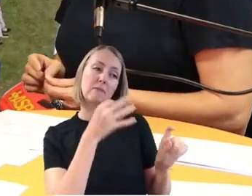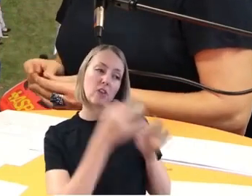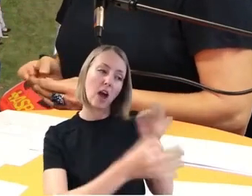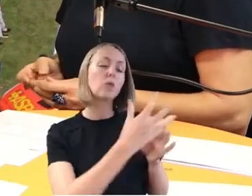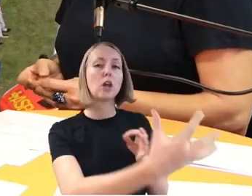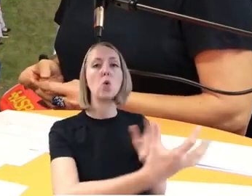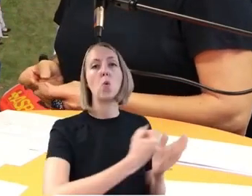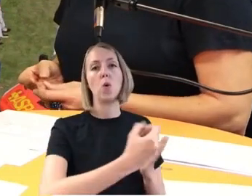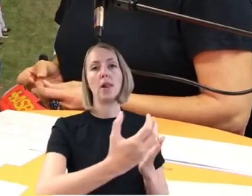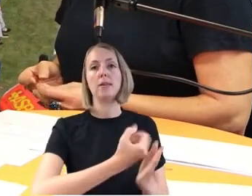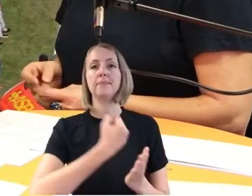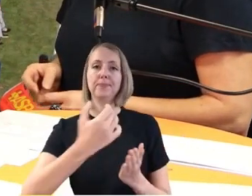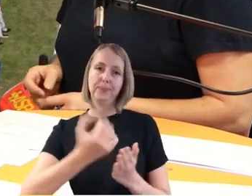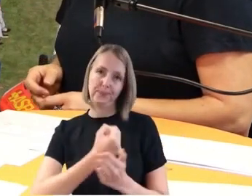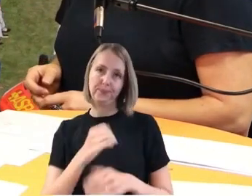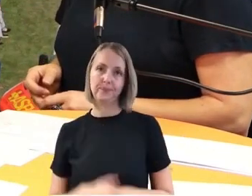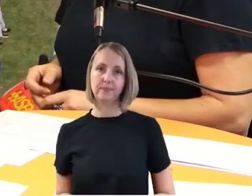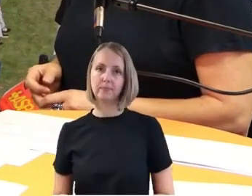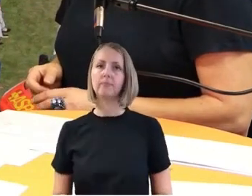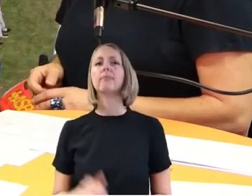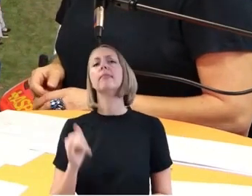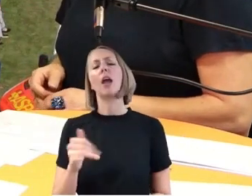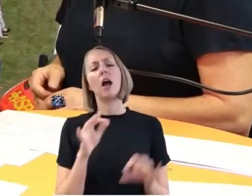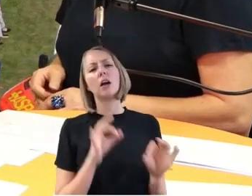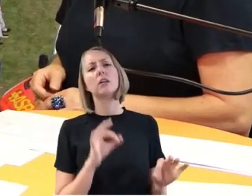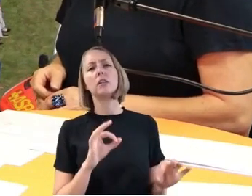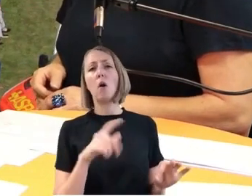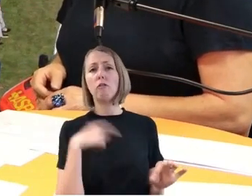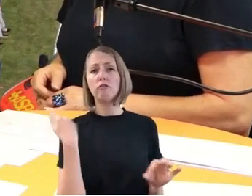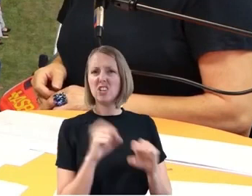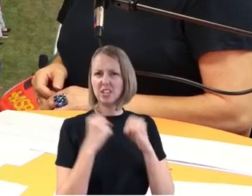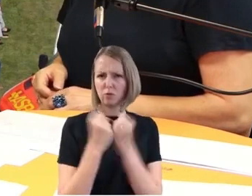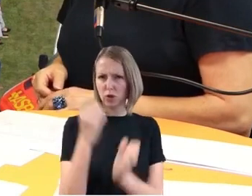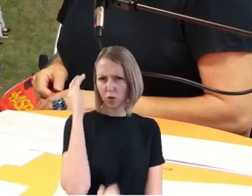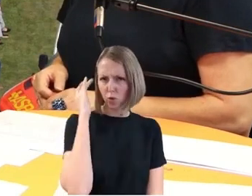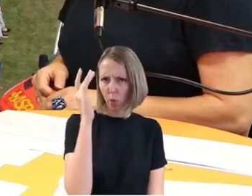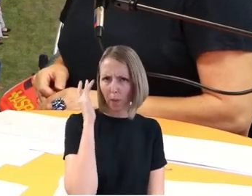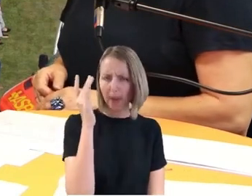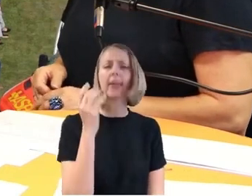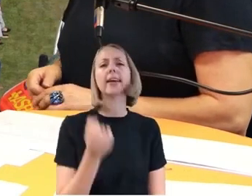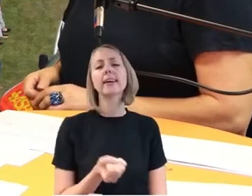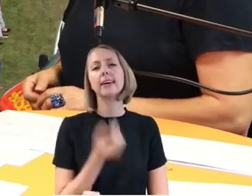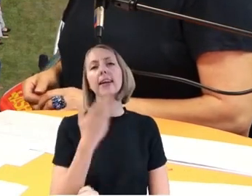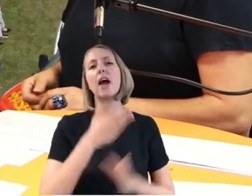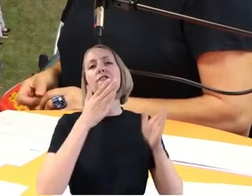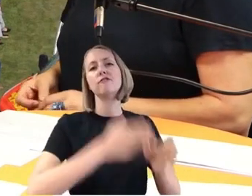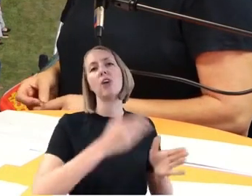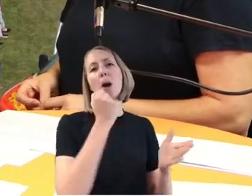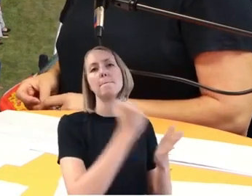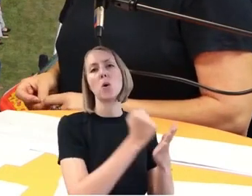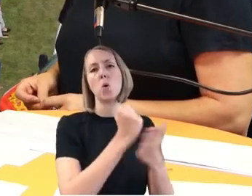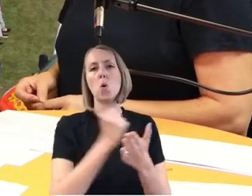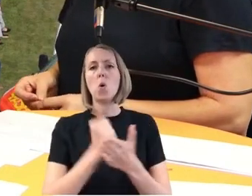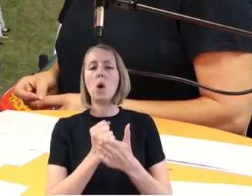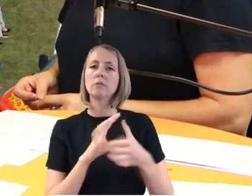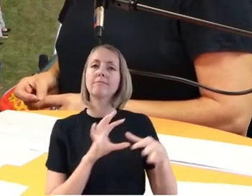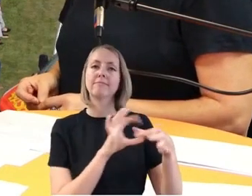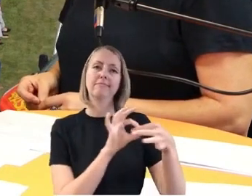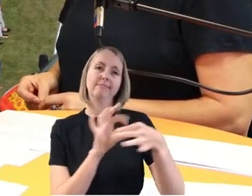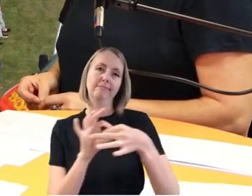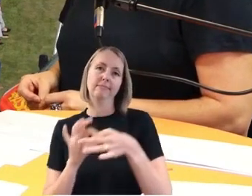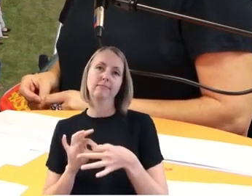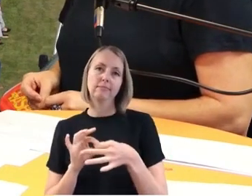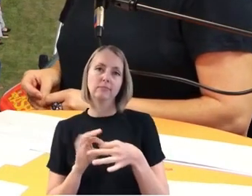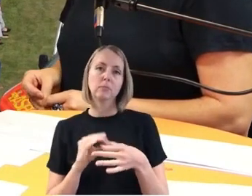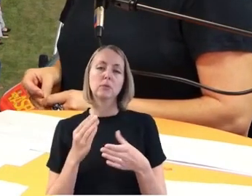arbeiten natürlich immer in der st anna szenario erstellung oder beim drehbuch um ganz eng mit den jeweiligen fachbehörden zusammen in der lükex 18 da mir ja